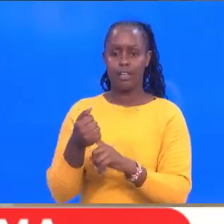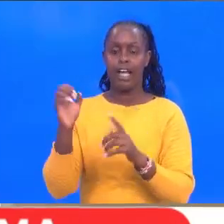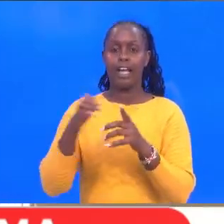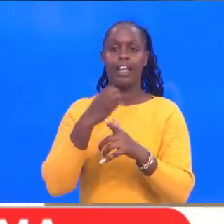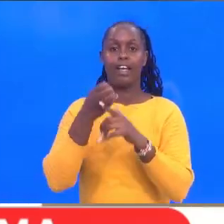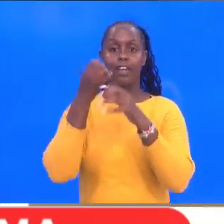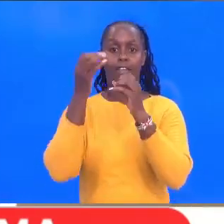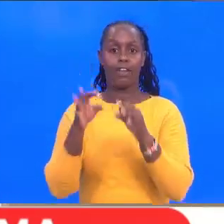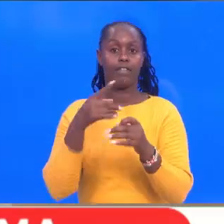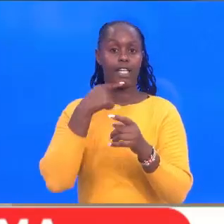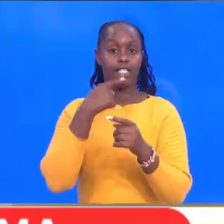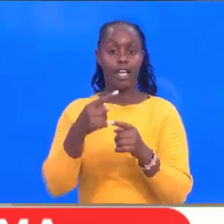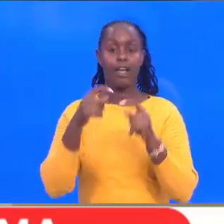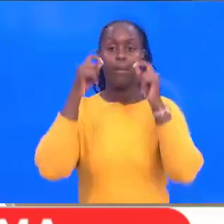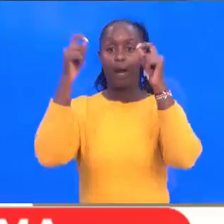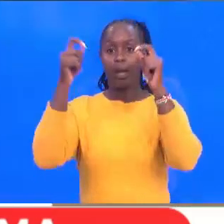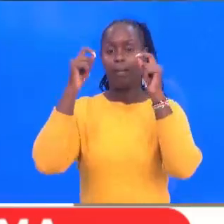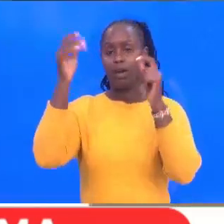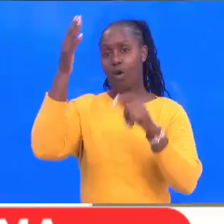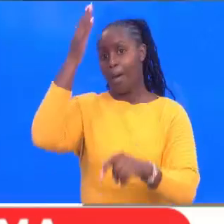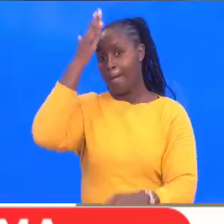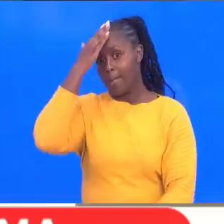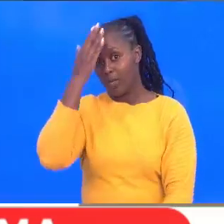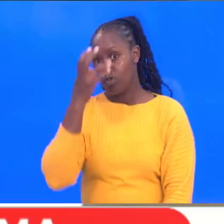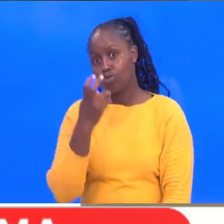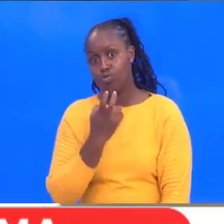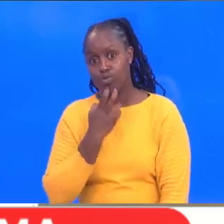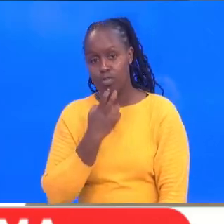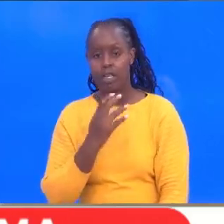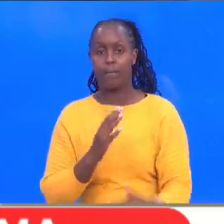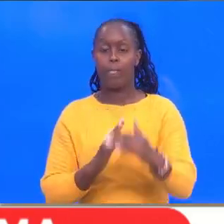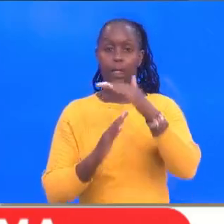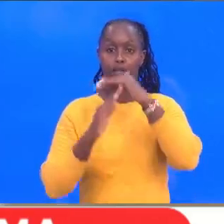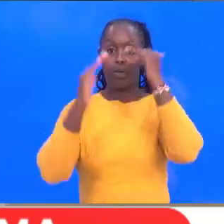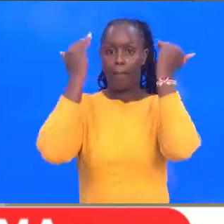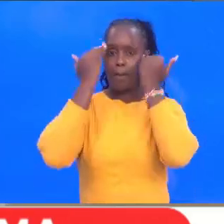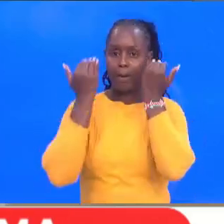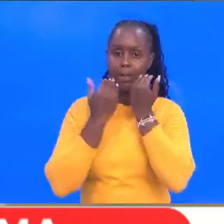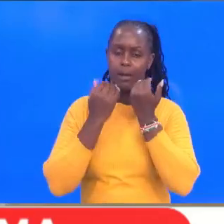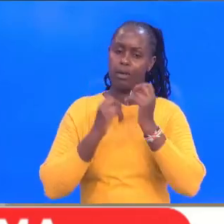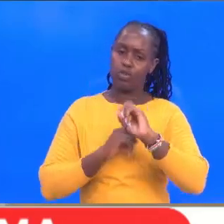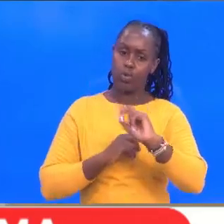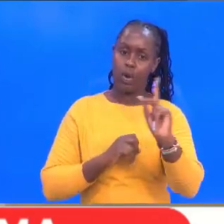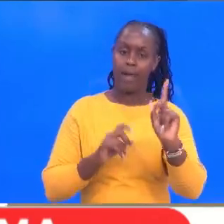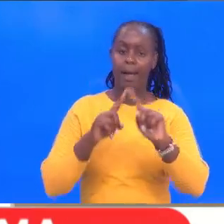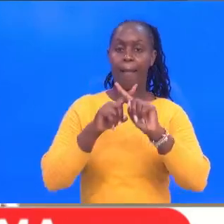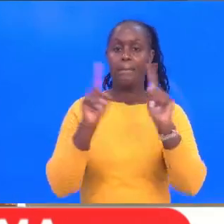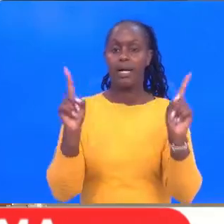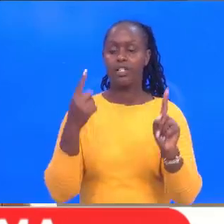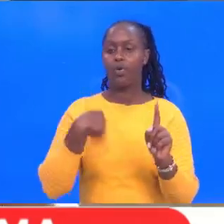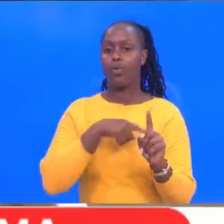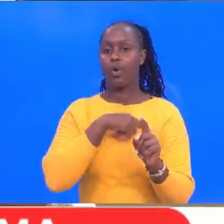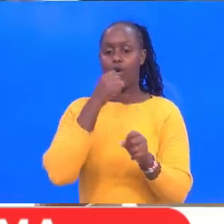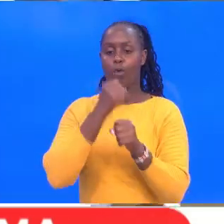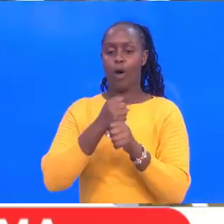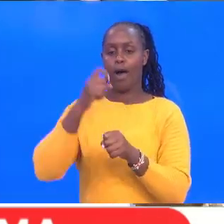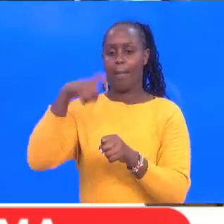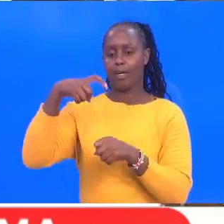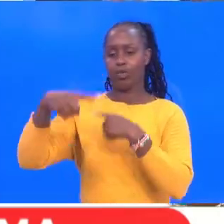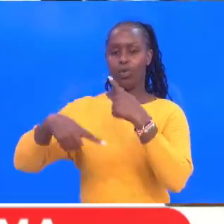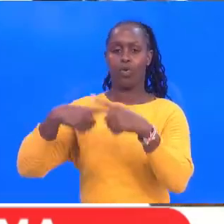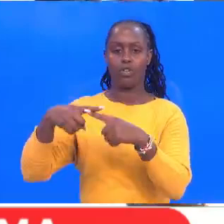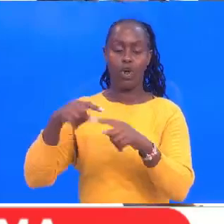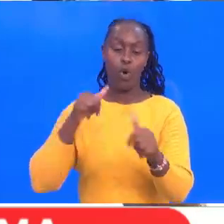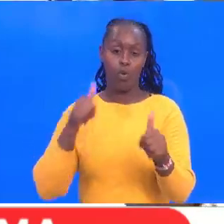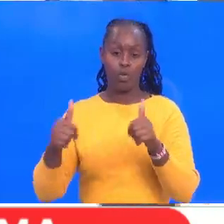Monday, waseme maandamano Tuesday, sijui Supreme Court, tunawaambia waandamane, lakini lazima tufanye kazi ambayo